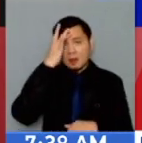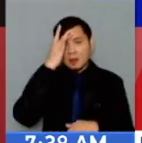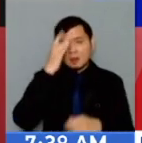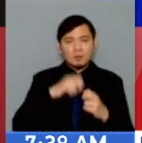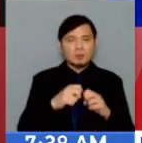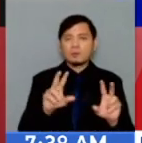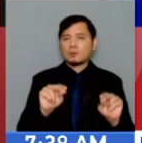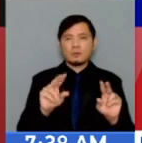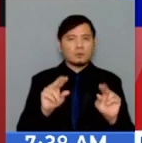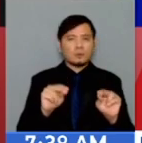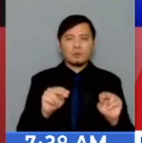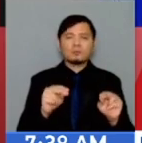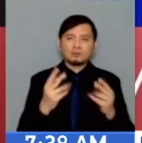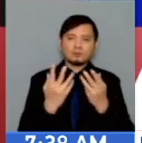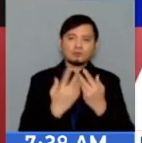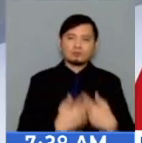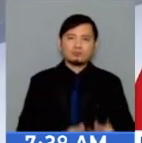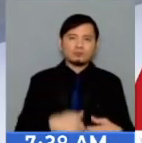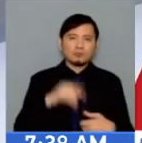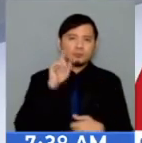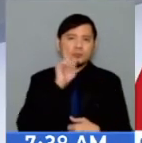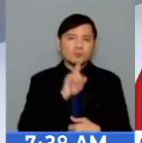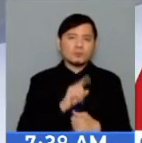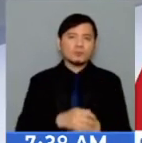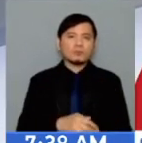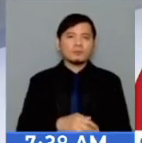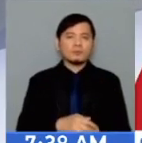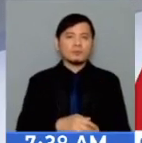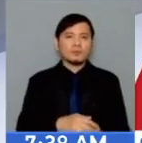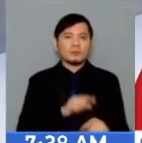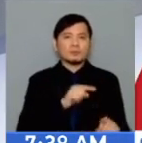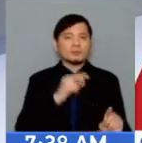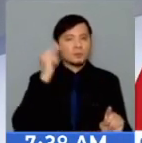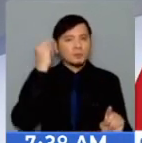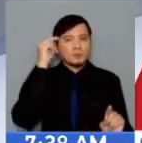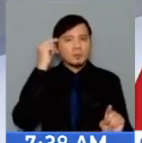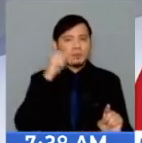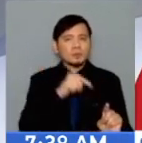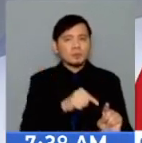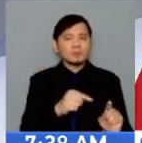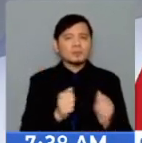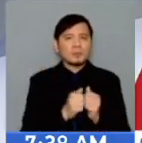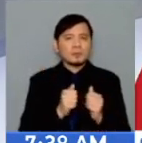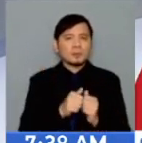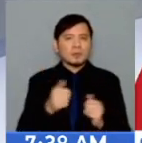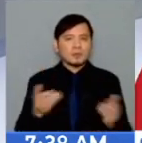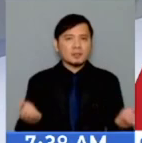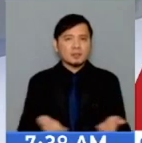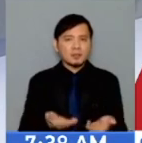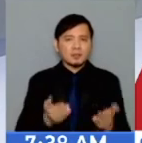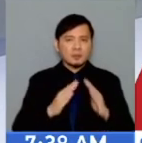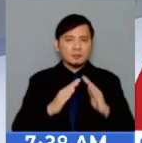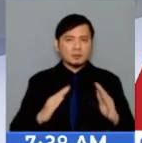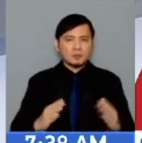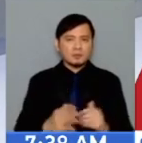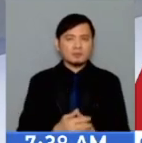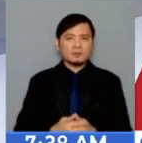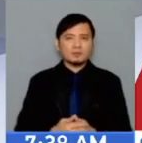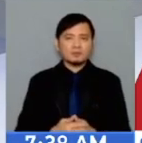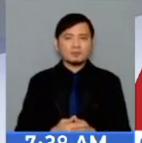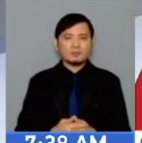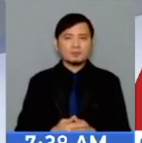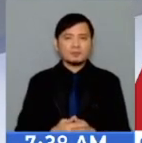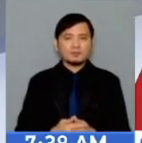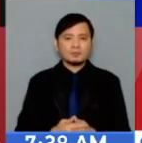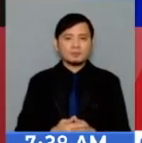niya, si Joseph at si Jeff na kasama niya mm-hmm. sa bahay. Mm-hmm. Okay. And then you could always say na